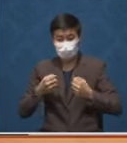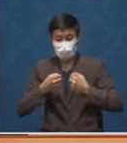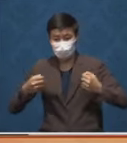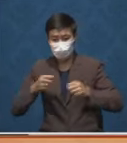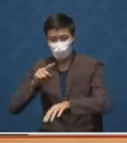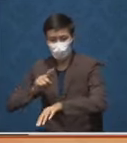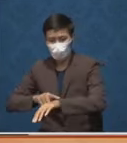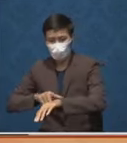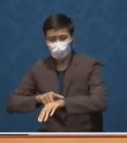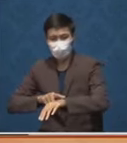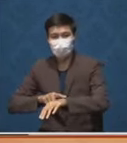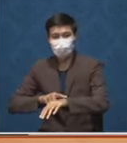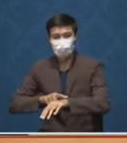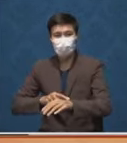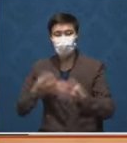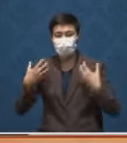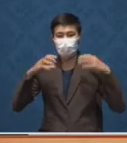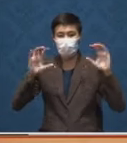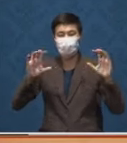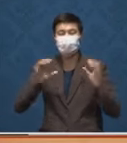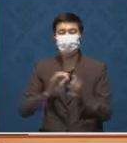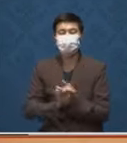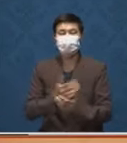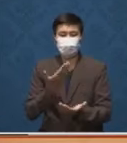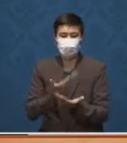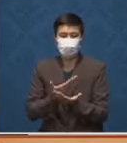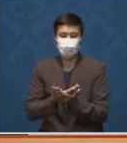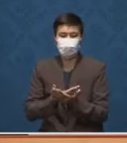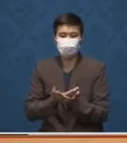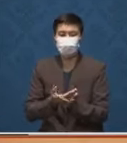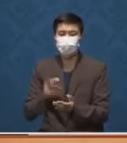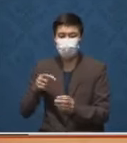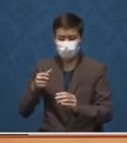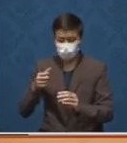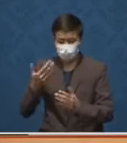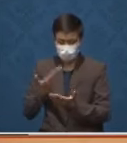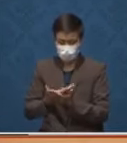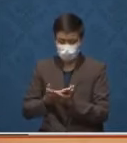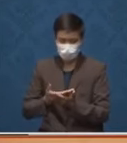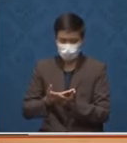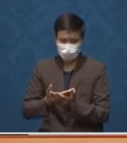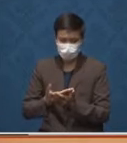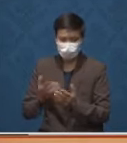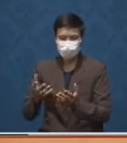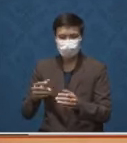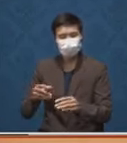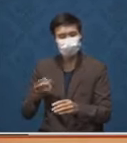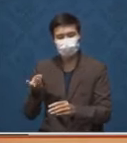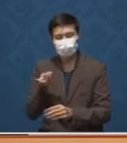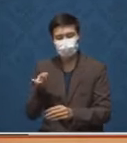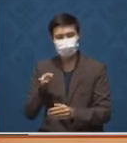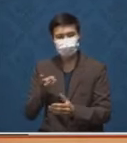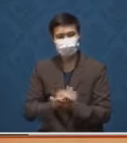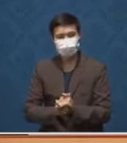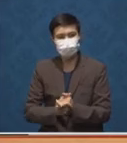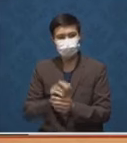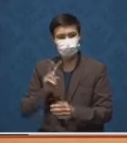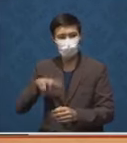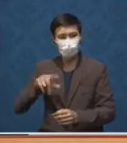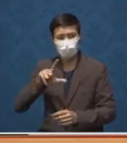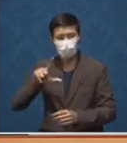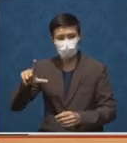ชน์หลายพันล้านบาทและนี่ก็เป็นอีกหนึ่งสัมปทานผูกขาดตอนนั้นเนี่ยก็มีการช่วยเหลือโดยข้ออ้างของโควิ